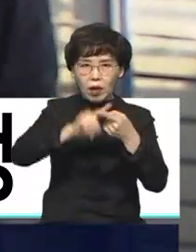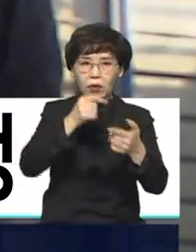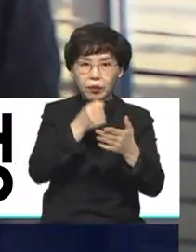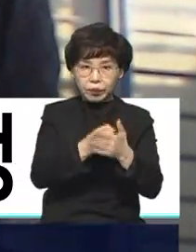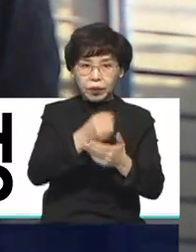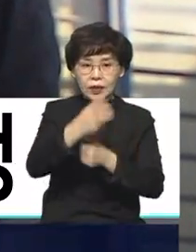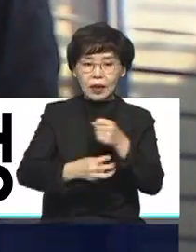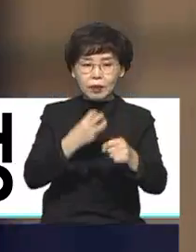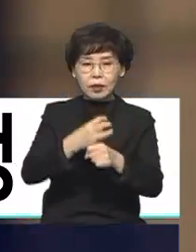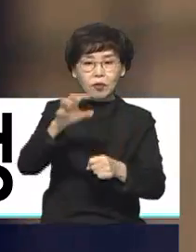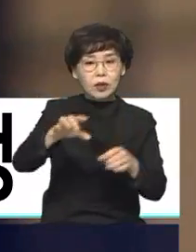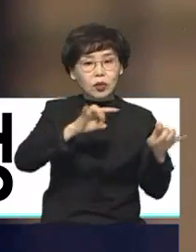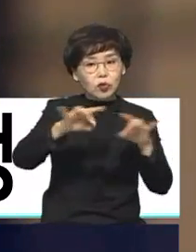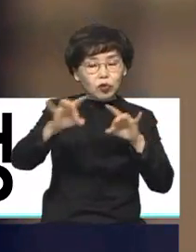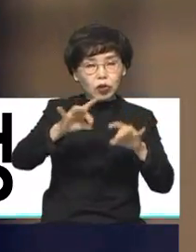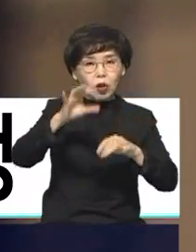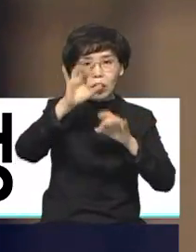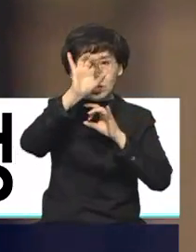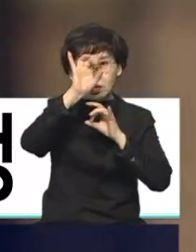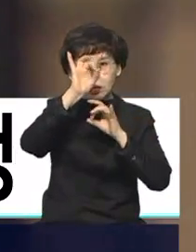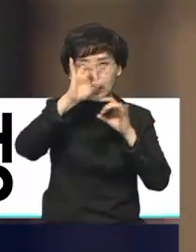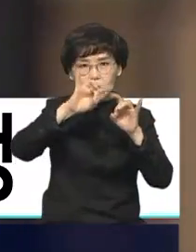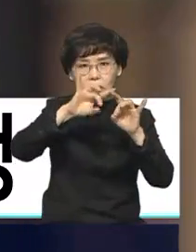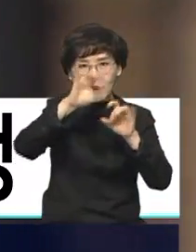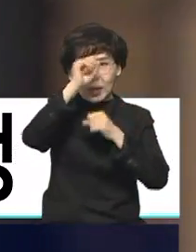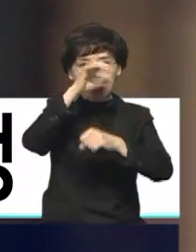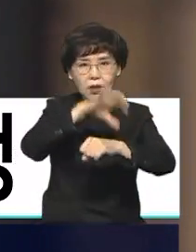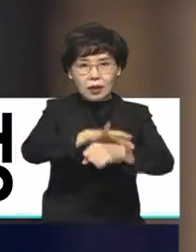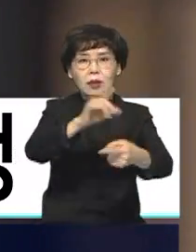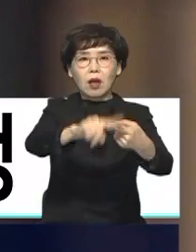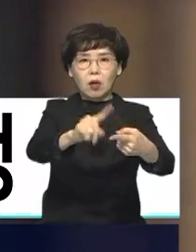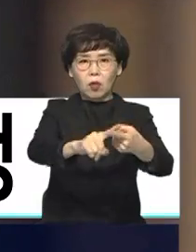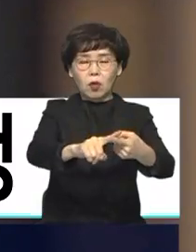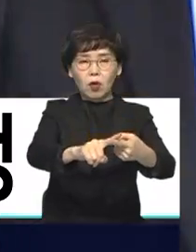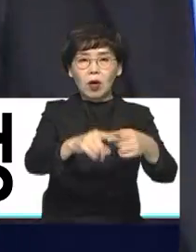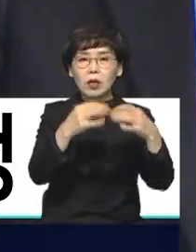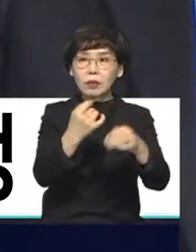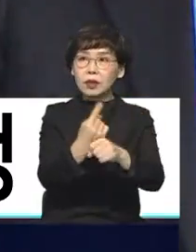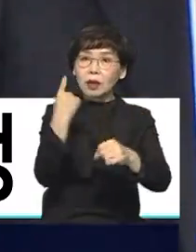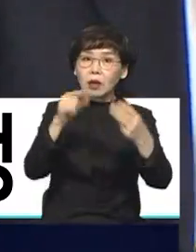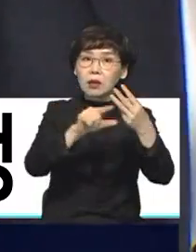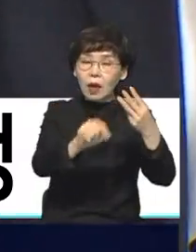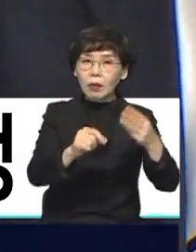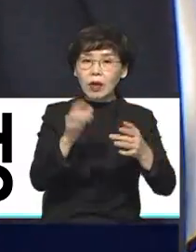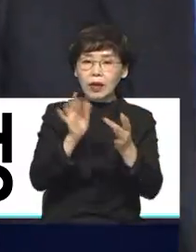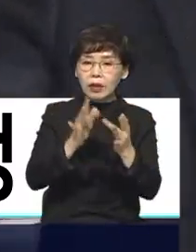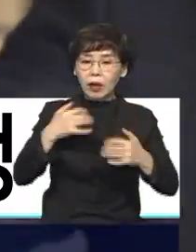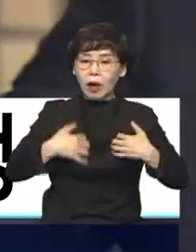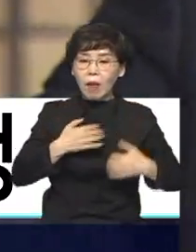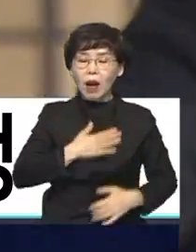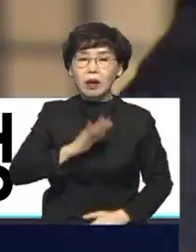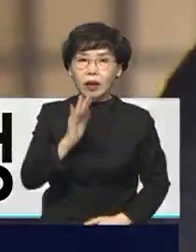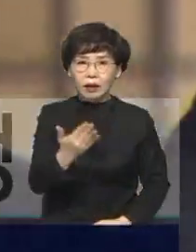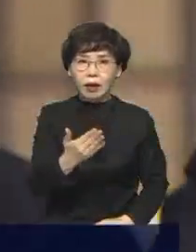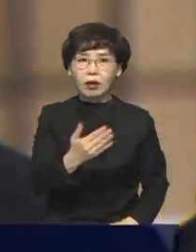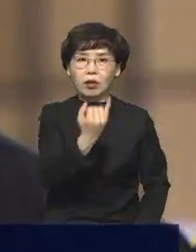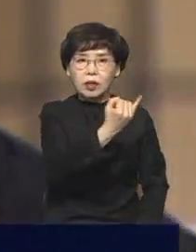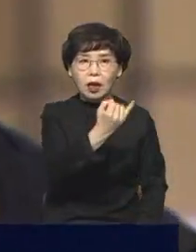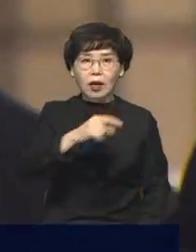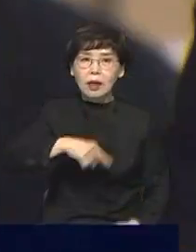30년 위치추적 전자장치 부착 명령도 그대로 유지됩니다. 김 씨는 지난해 3월 온라인 게임에서 알게 된 A 씨가